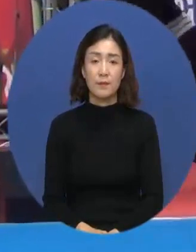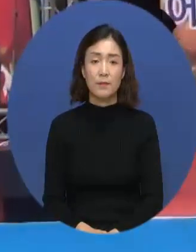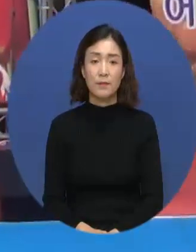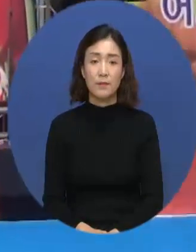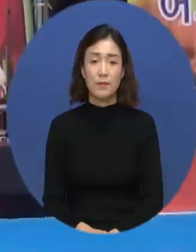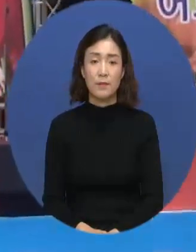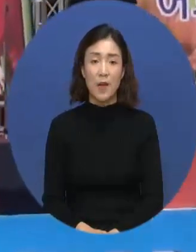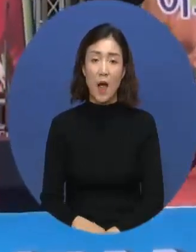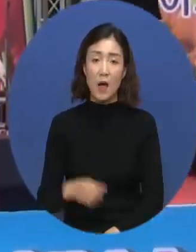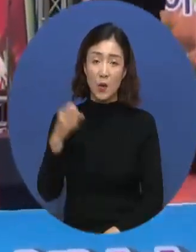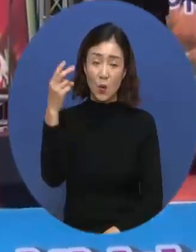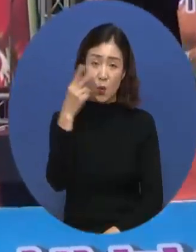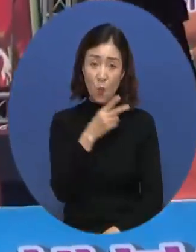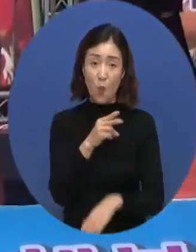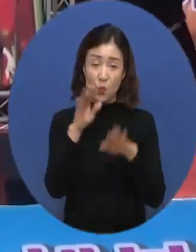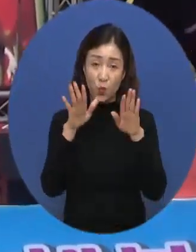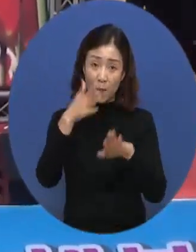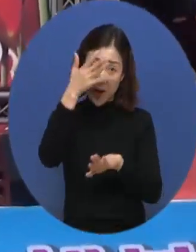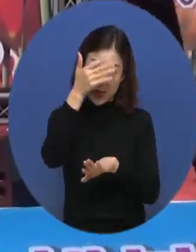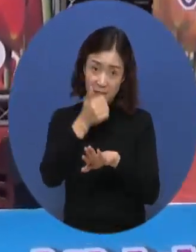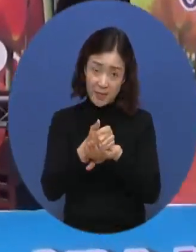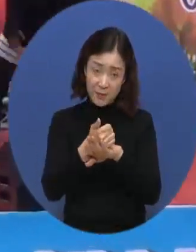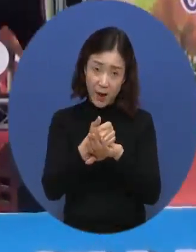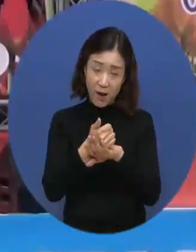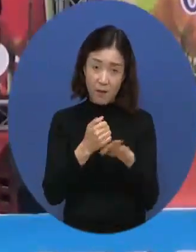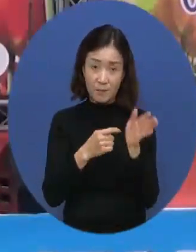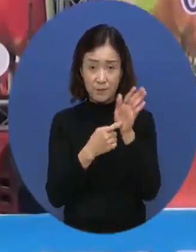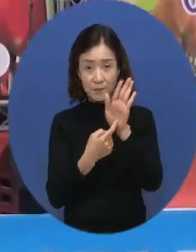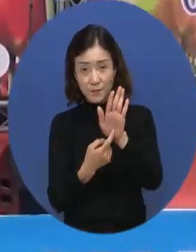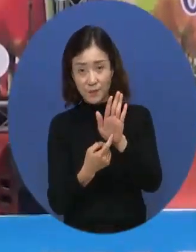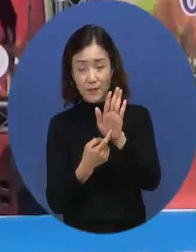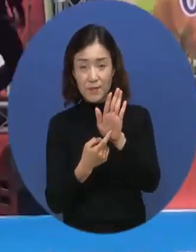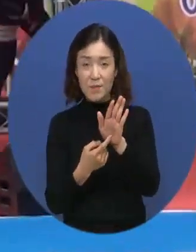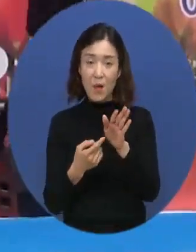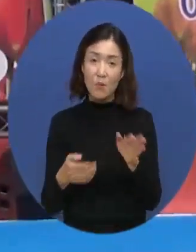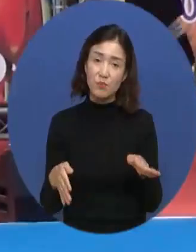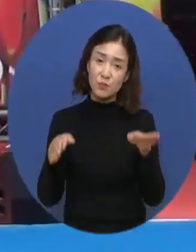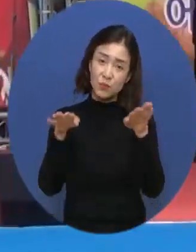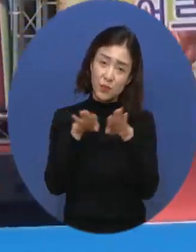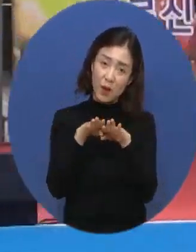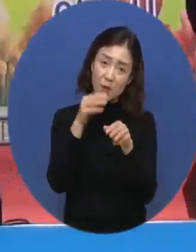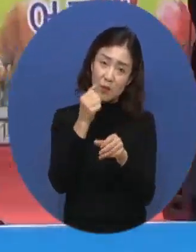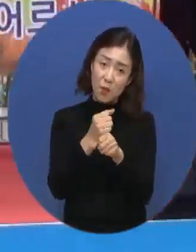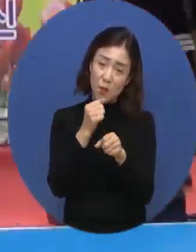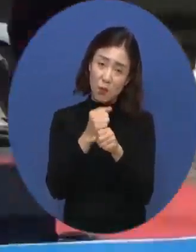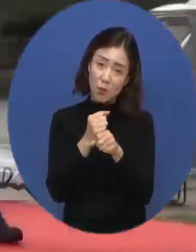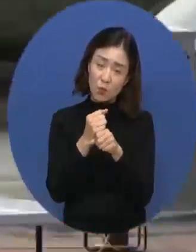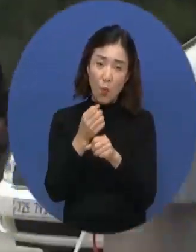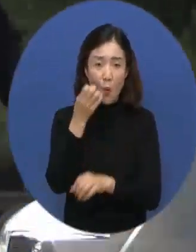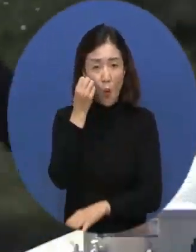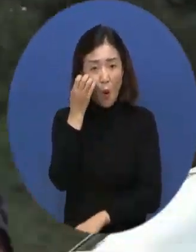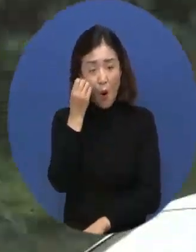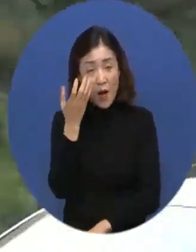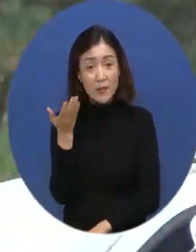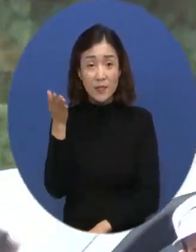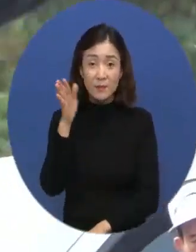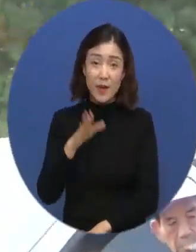그리고 오늘의 하이라이트 무대 구성을 보고 좀 의아하시겠지만 경로 큰 잔치가 맞습니다.